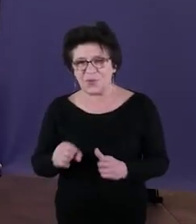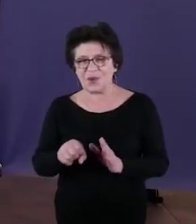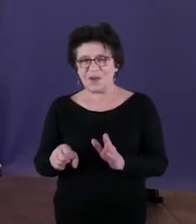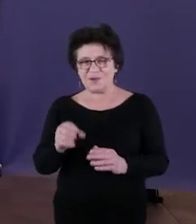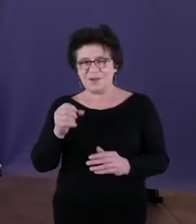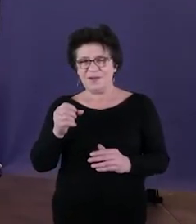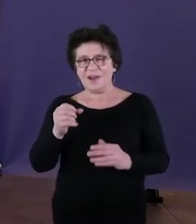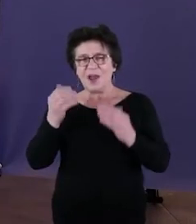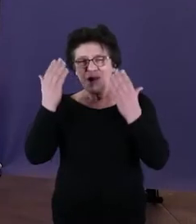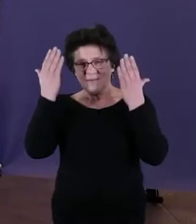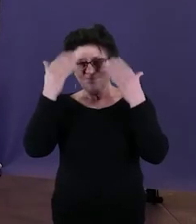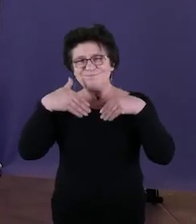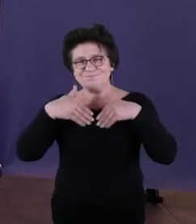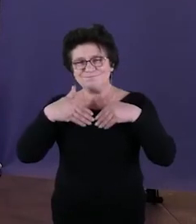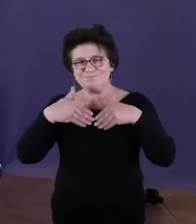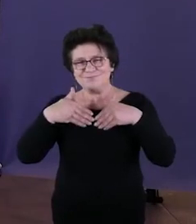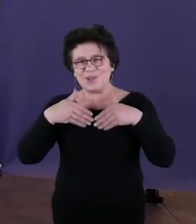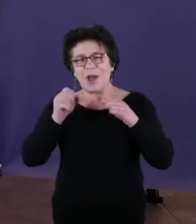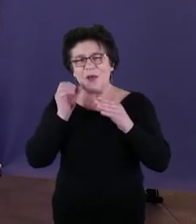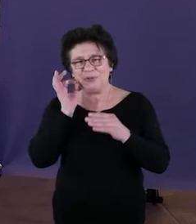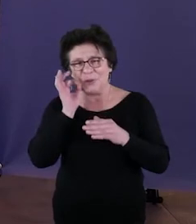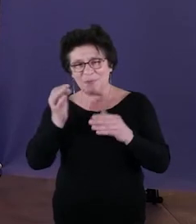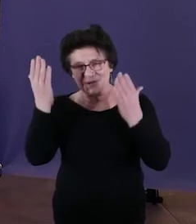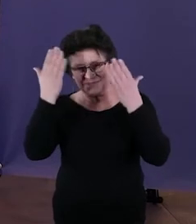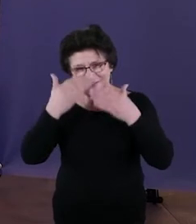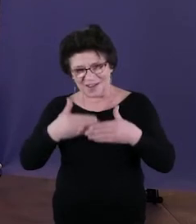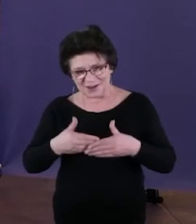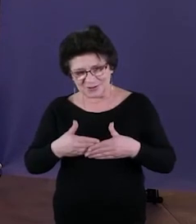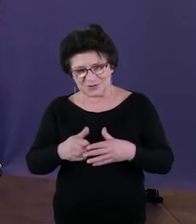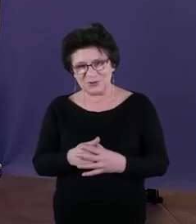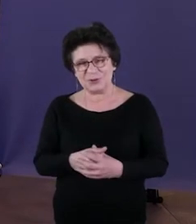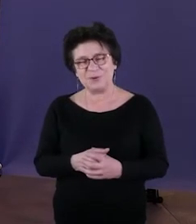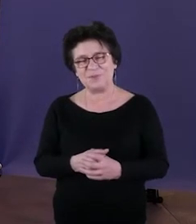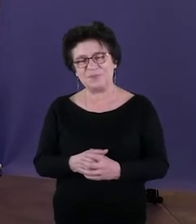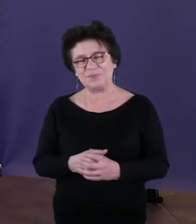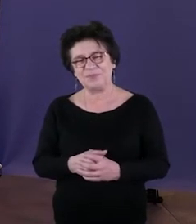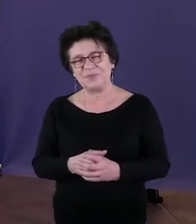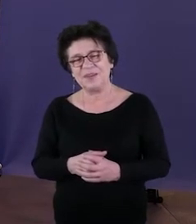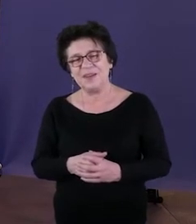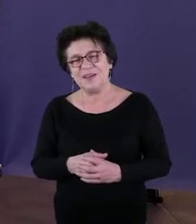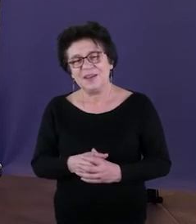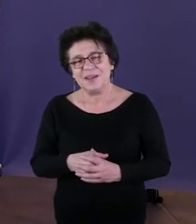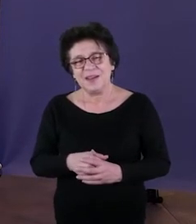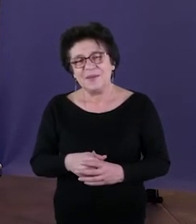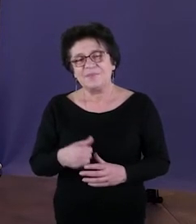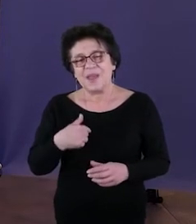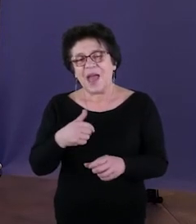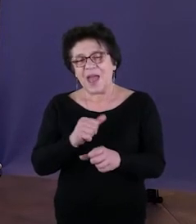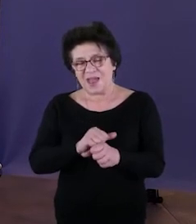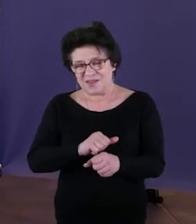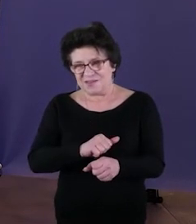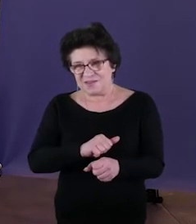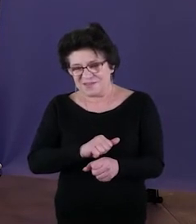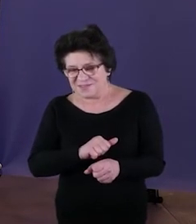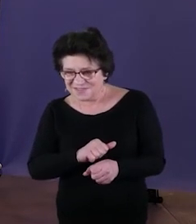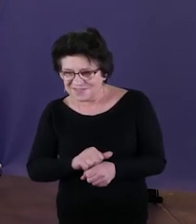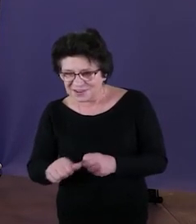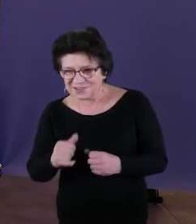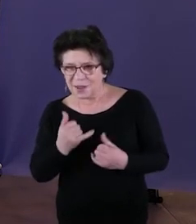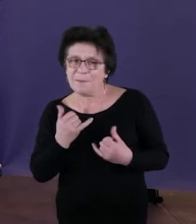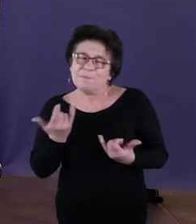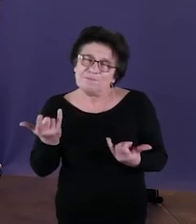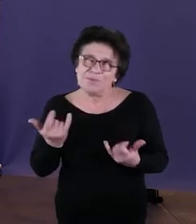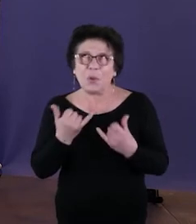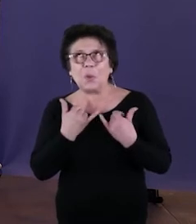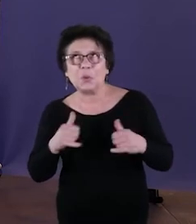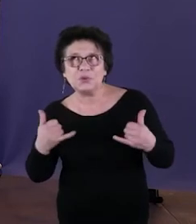tu wszystkich obecnych tam są słowa Roberta ostaszewskiego dziennikarza polityki że jestem konsekwentnie niekonsekwentna No i